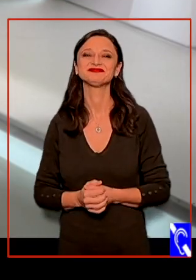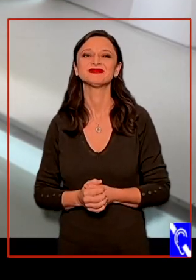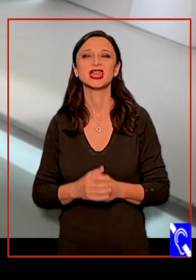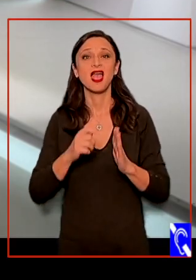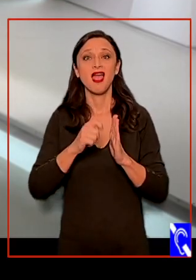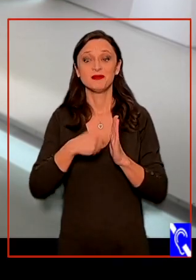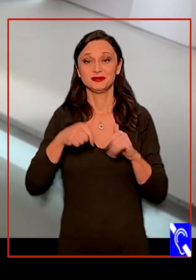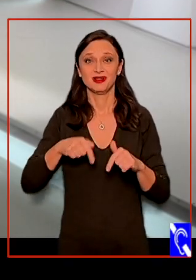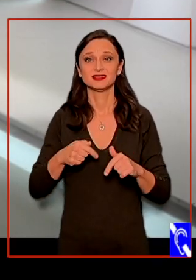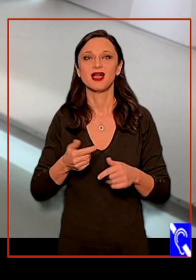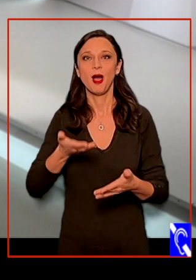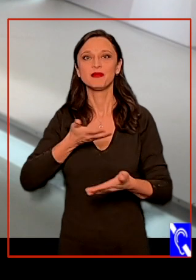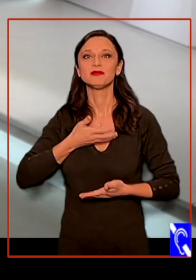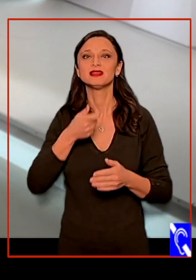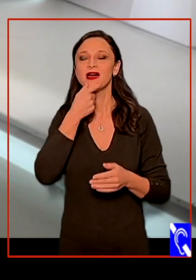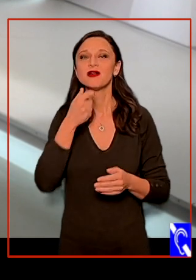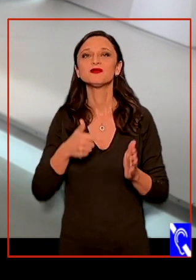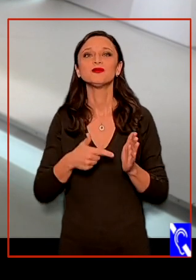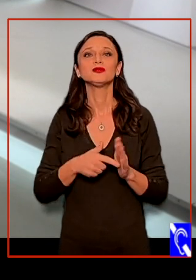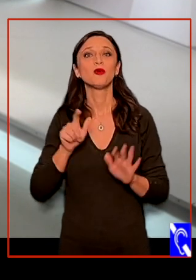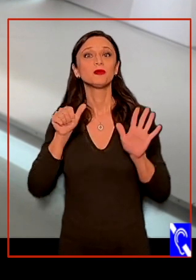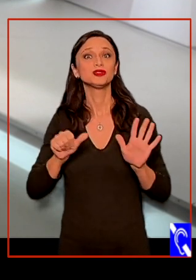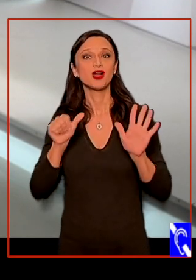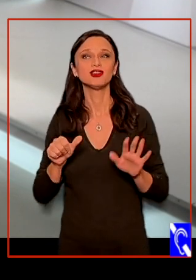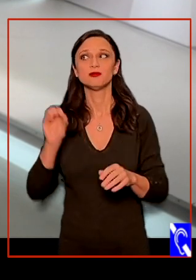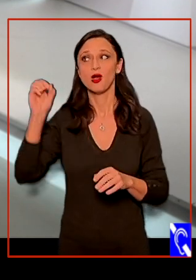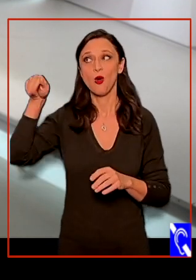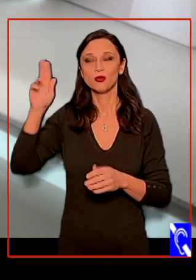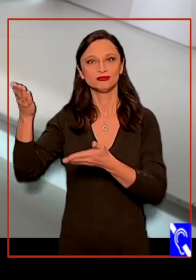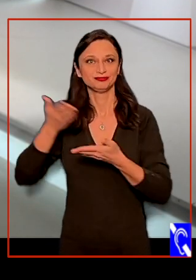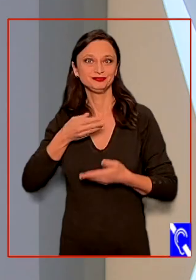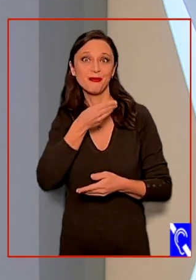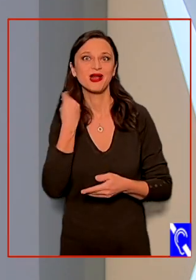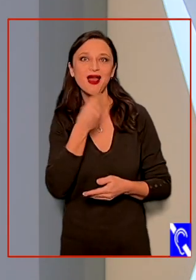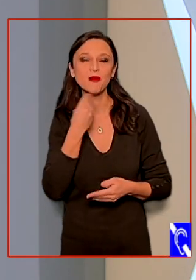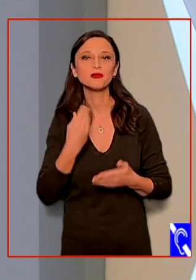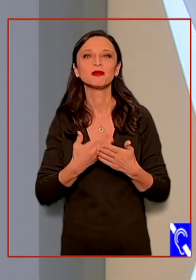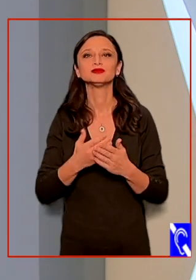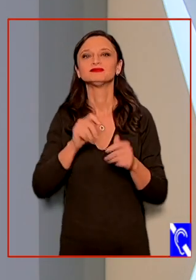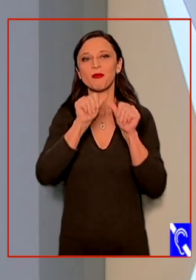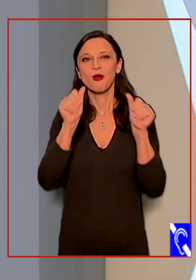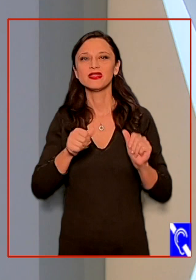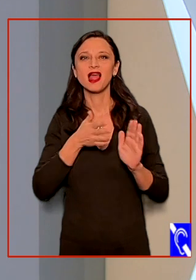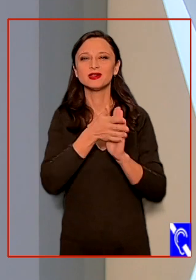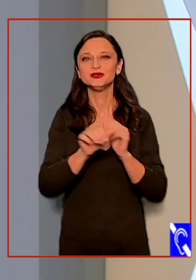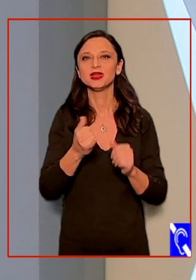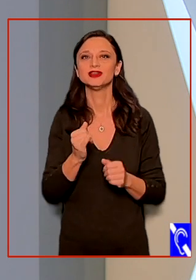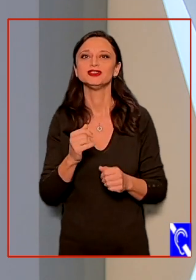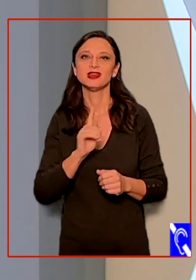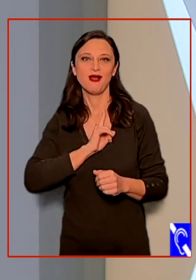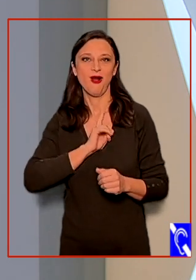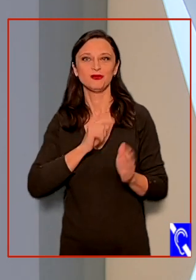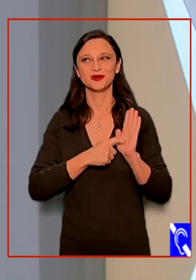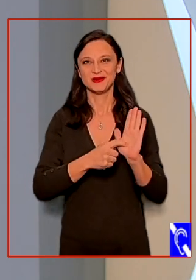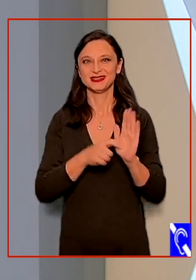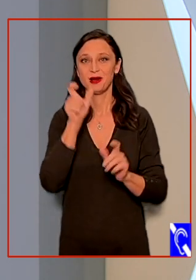Fără Prejudecăți a fost premiată în anul 2016 de către Organizația Națiunilor Unite ca model de incluziune și autoreprezentare.